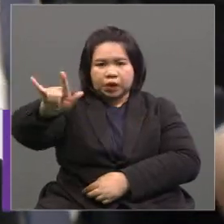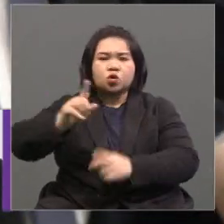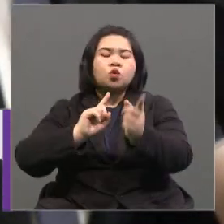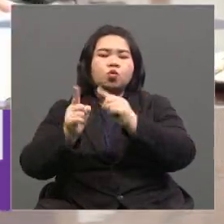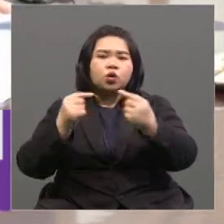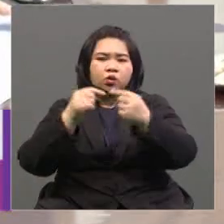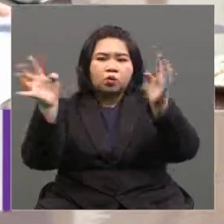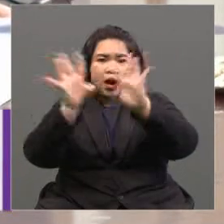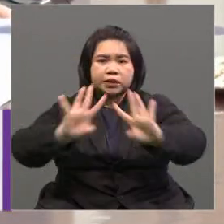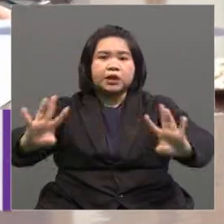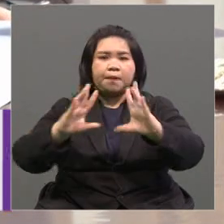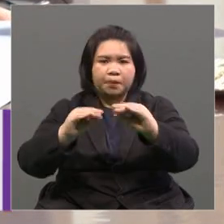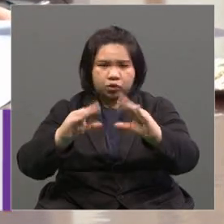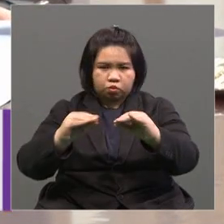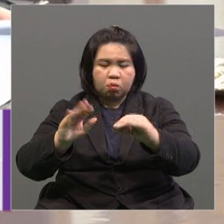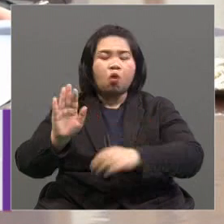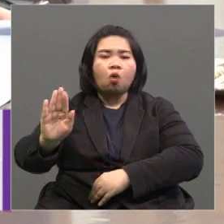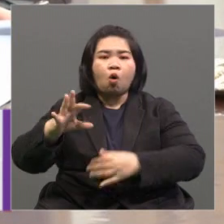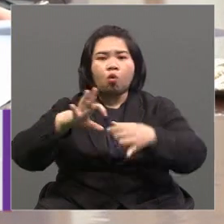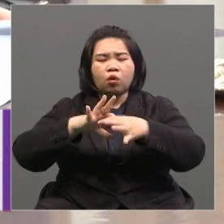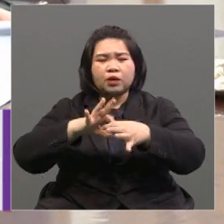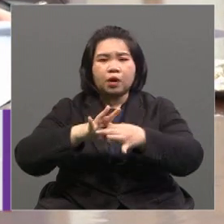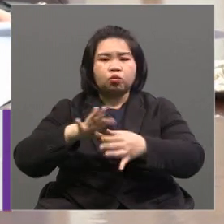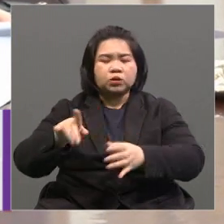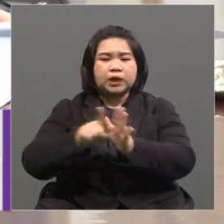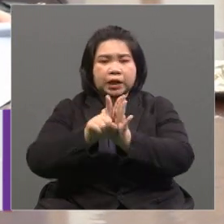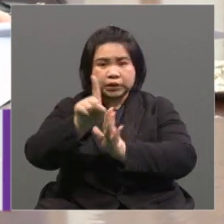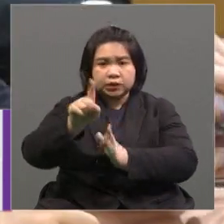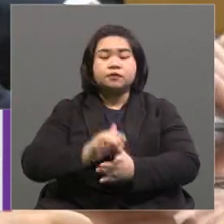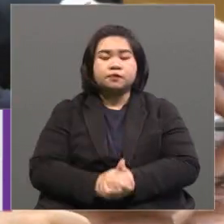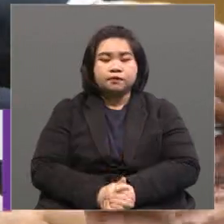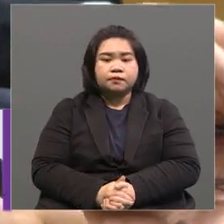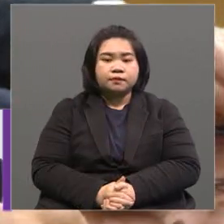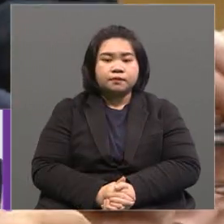อาเซียนคณะมนตรีความร่วมมือรัฐอ่าวอาหรับครั้งที่ 1